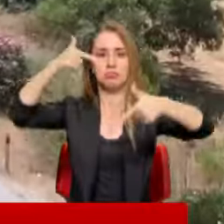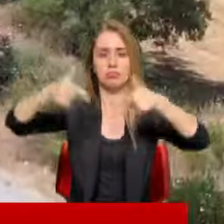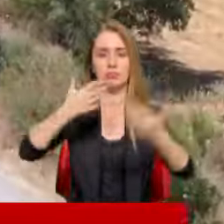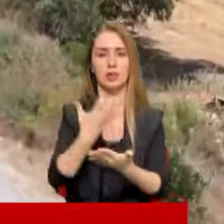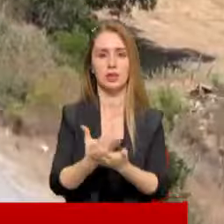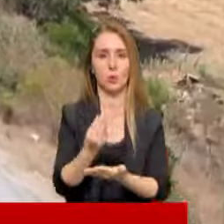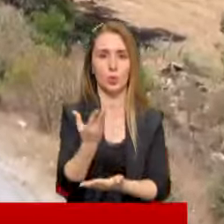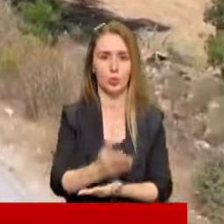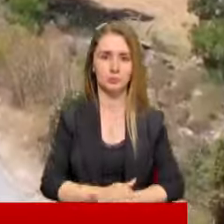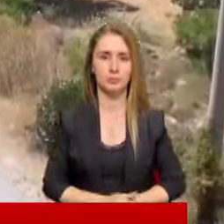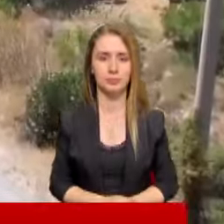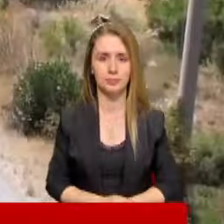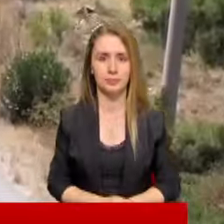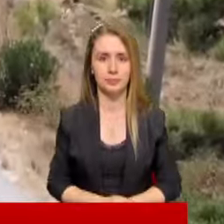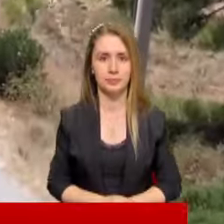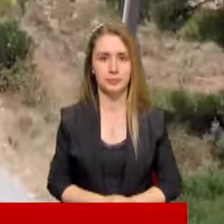görüntülendi.